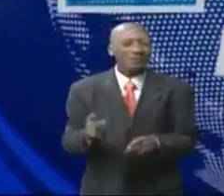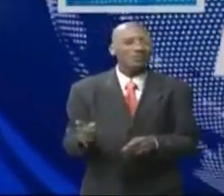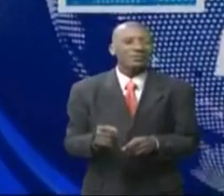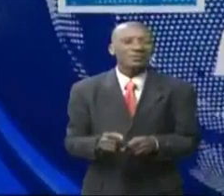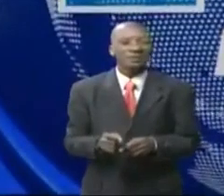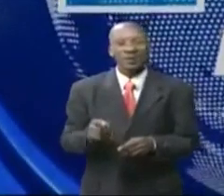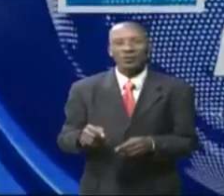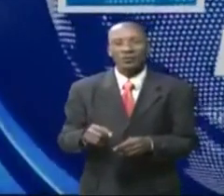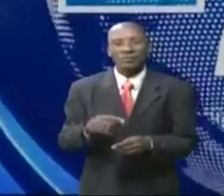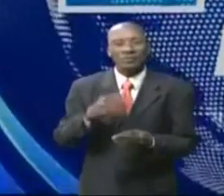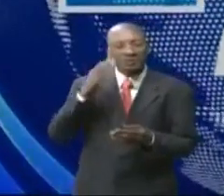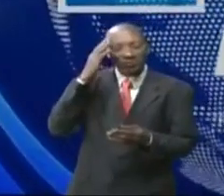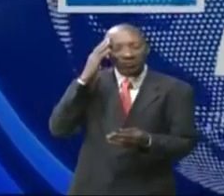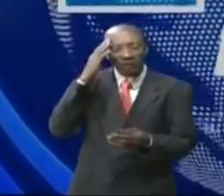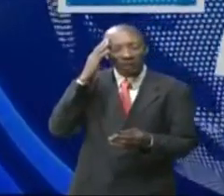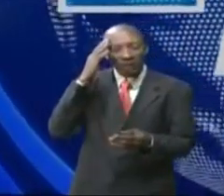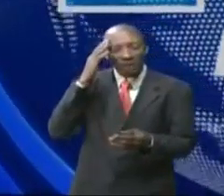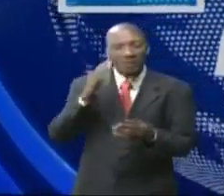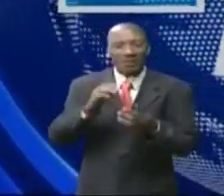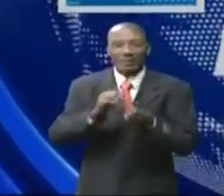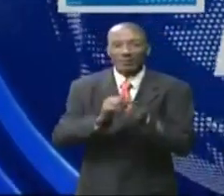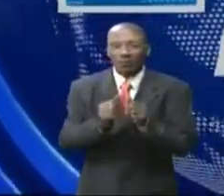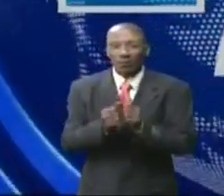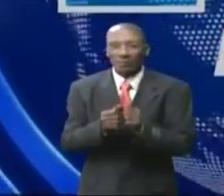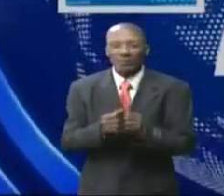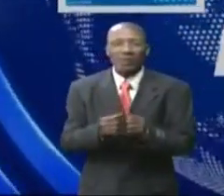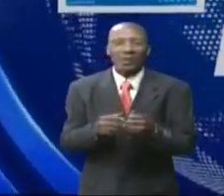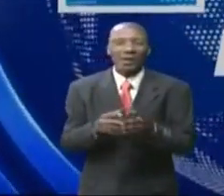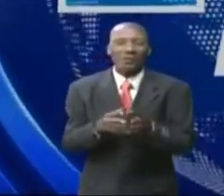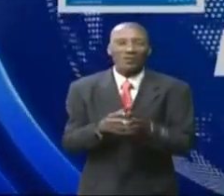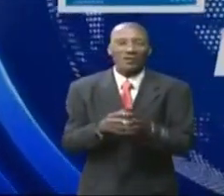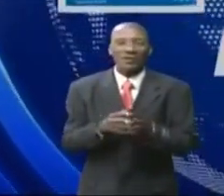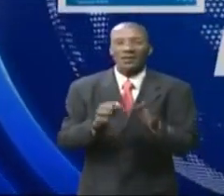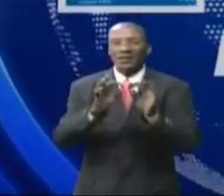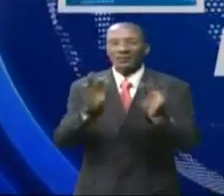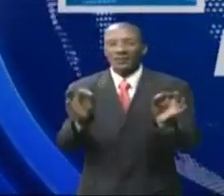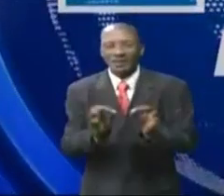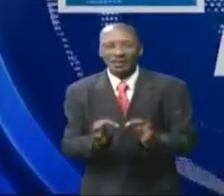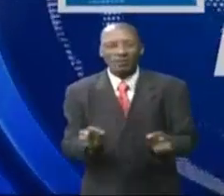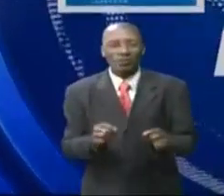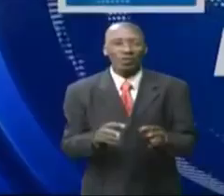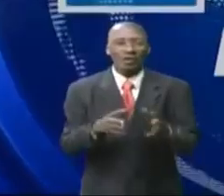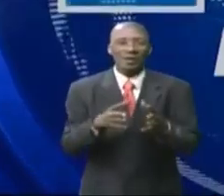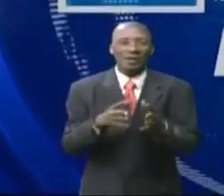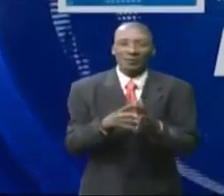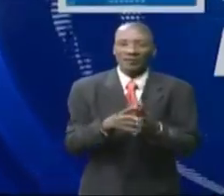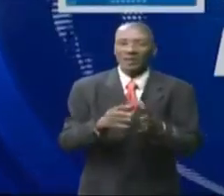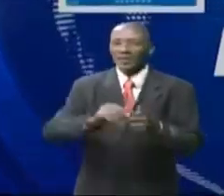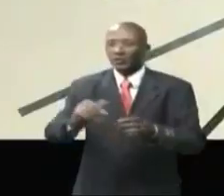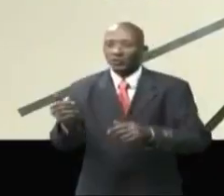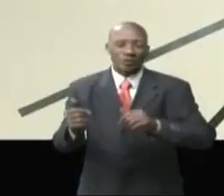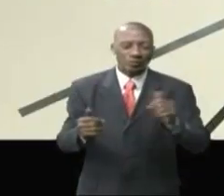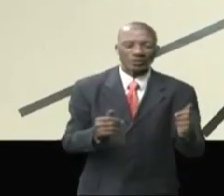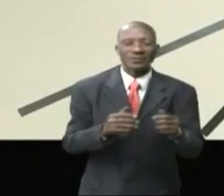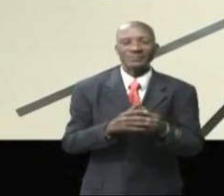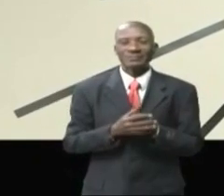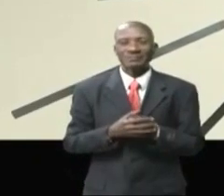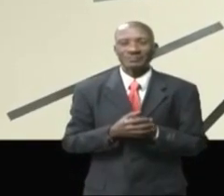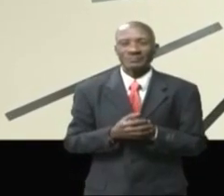dans la prise en compte des besoins exprimés par la population. Françoise Bella, Pompon Oumba, nos envoyés spéciaux.